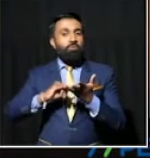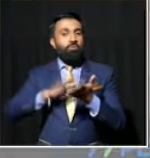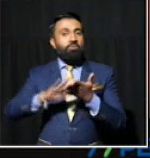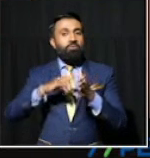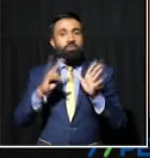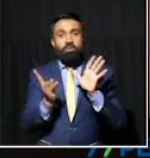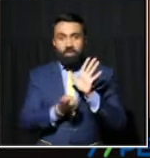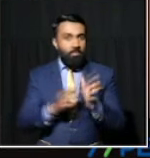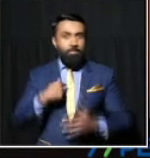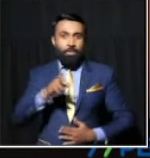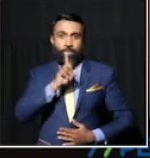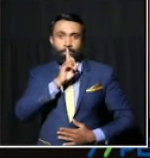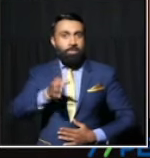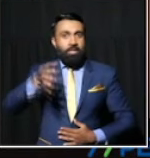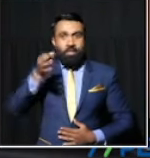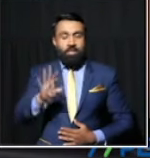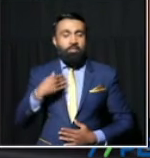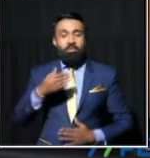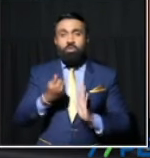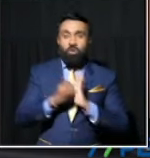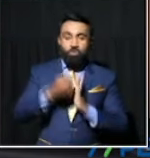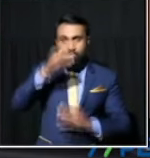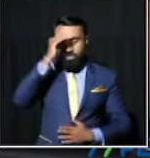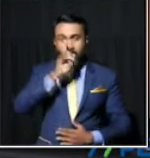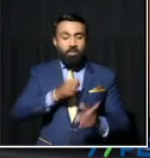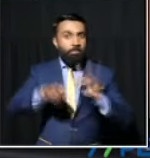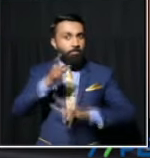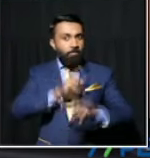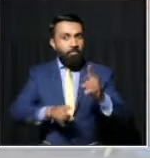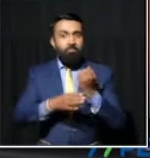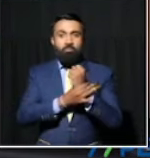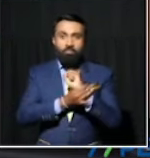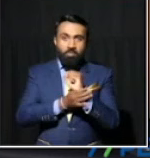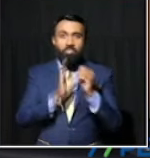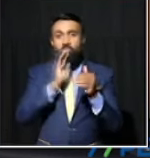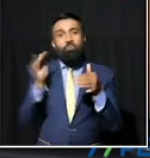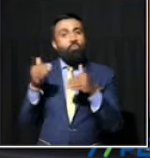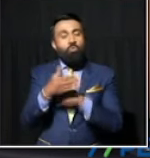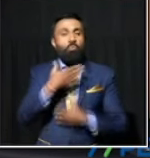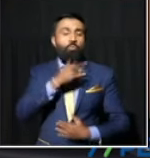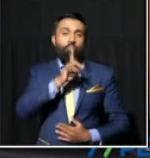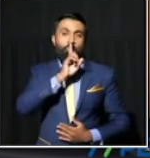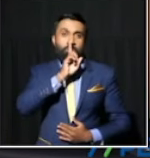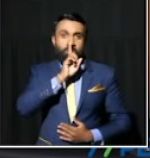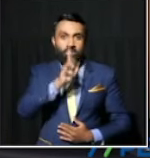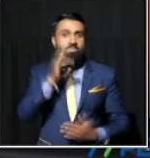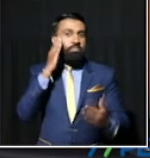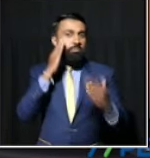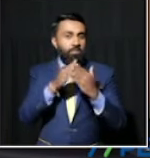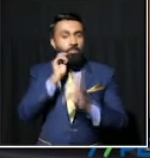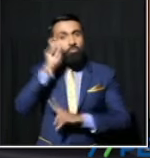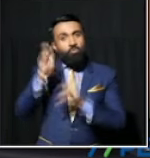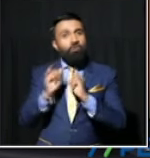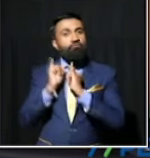කරේ නැහැ. හැබැයි ගරු කතානායකතුමනි මේ පාර්ලිමේන්තු වරප්‍රසාද වලට මුවා වෙලා මේ බොරු කියන කාරණේ පිළිබඳව සහ ජනතාවට මඩ ගහන